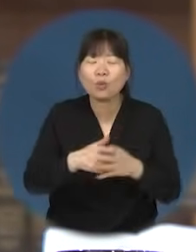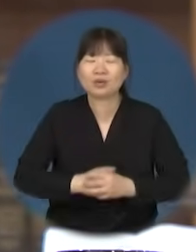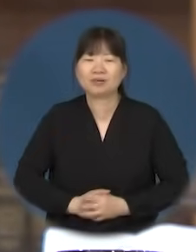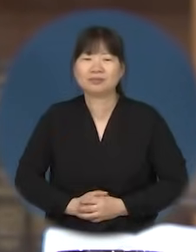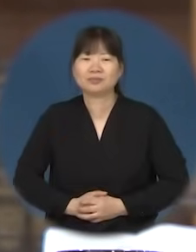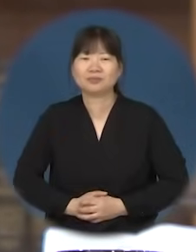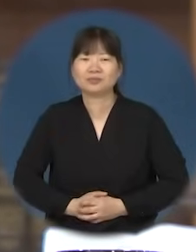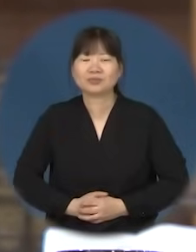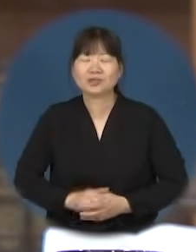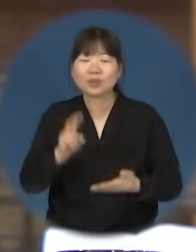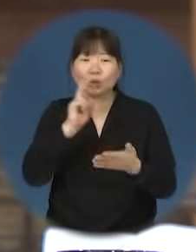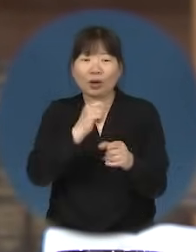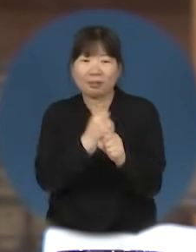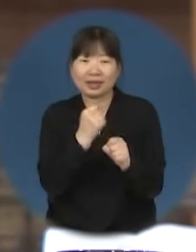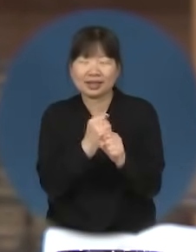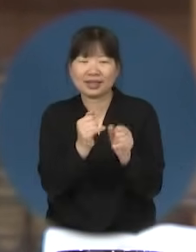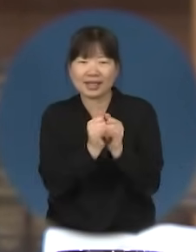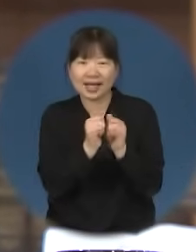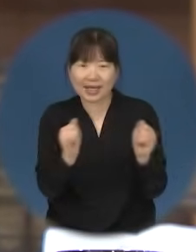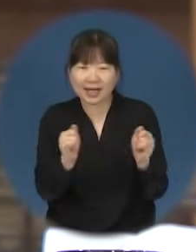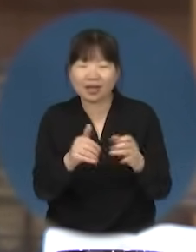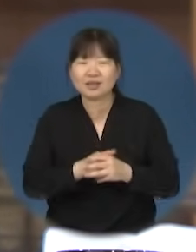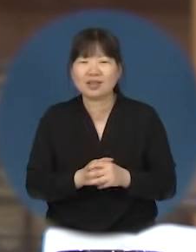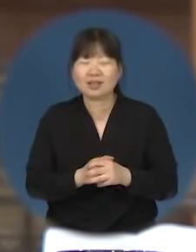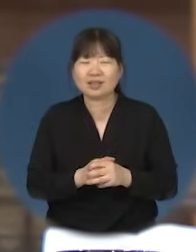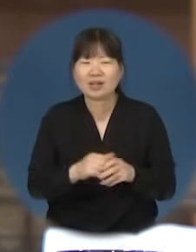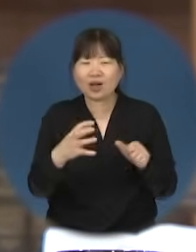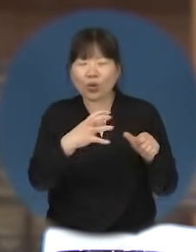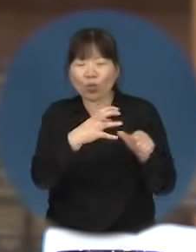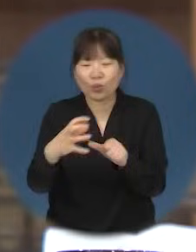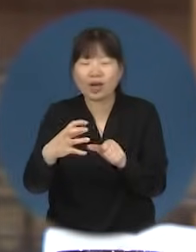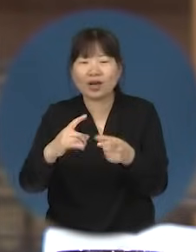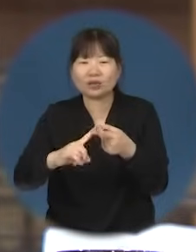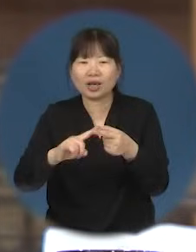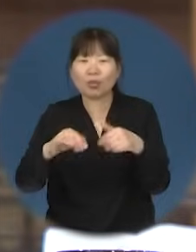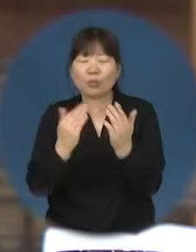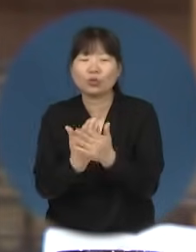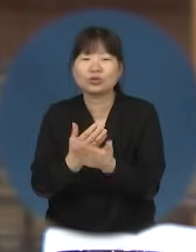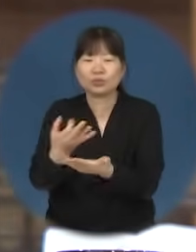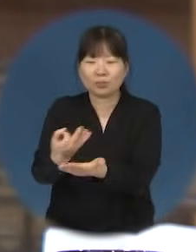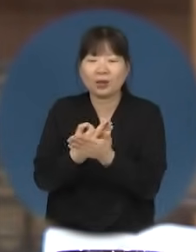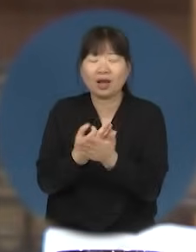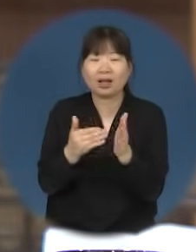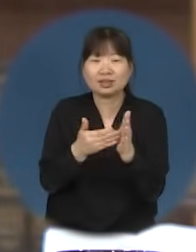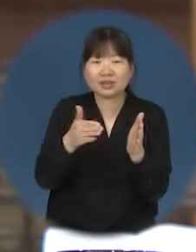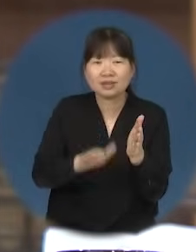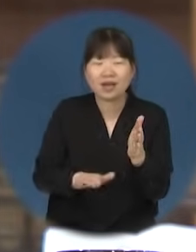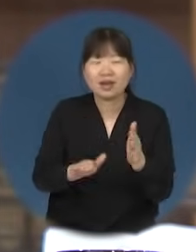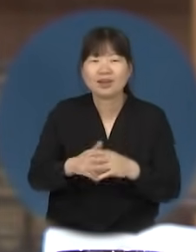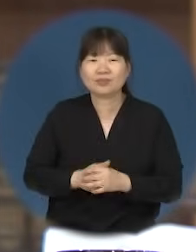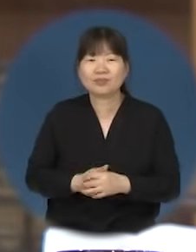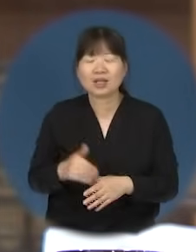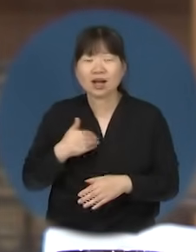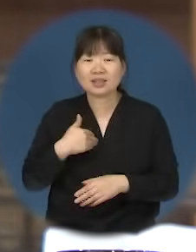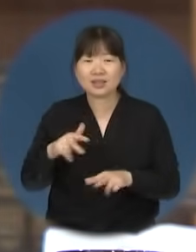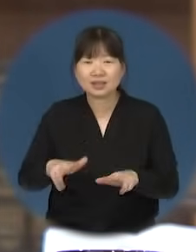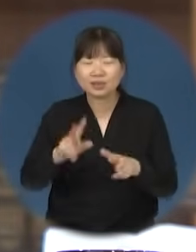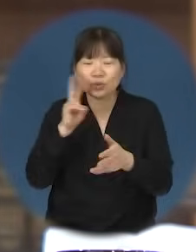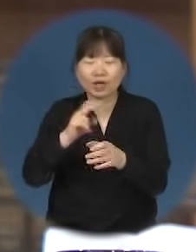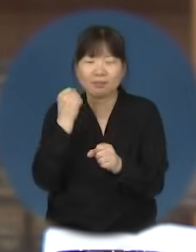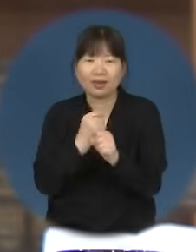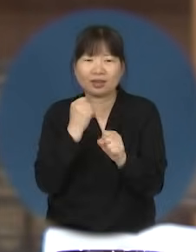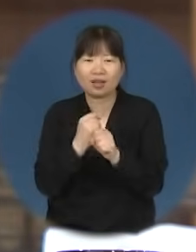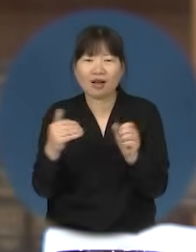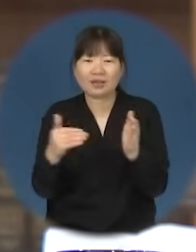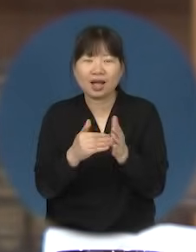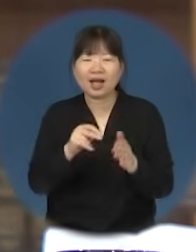그 작곡자가 그 곡에 활용에 따른 저작권료를 다 받았다면 예. 아예 그럼 내가 이 곡을 만들었다라고